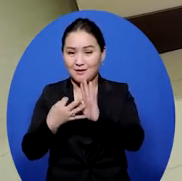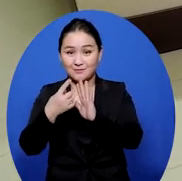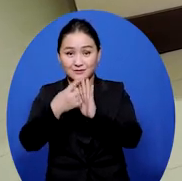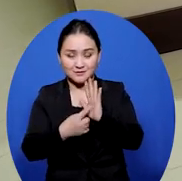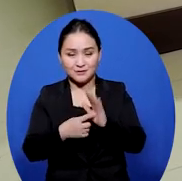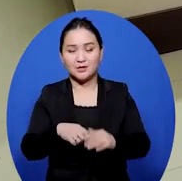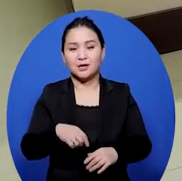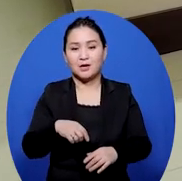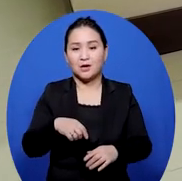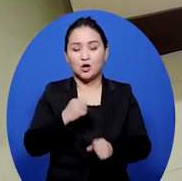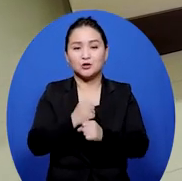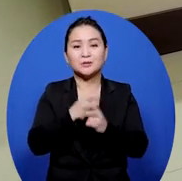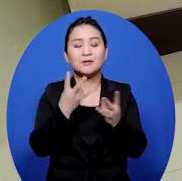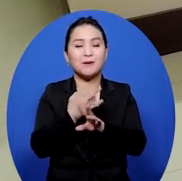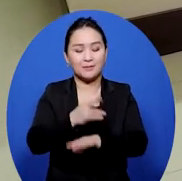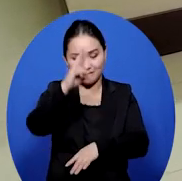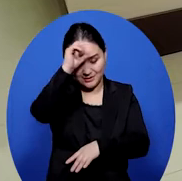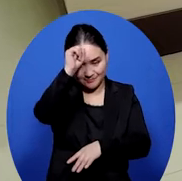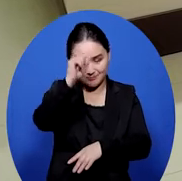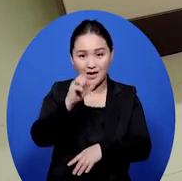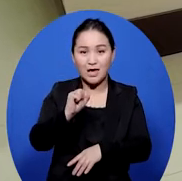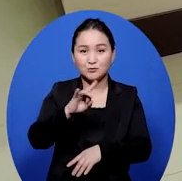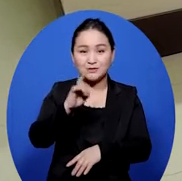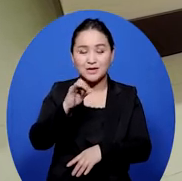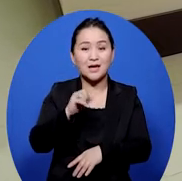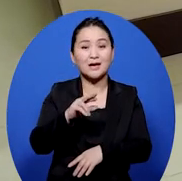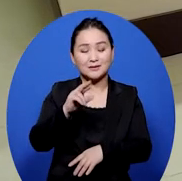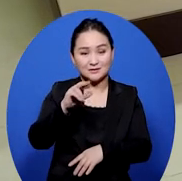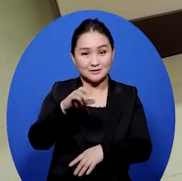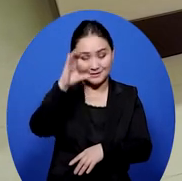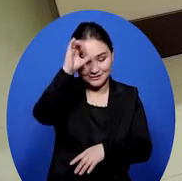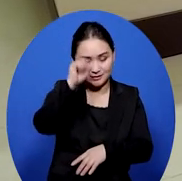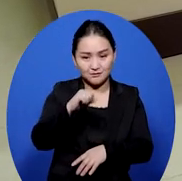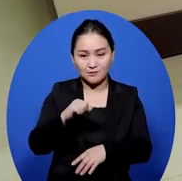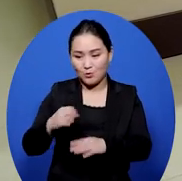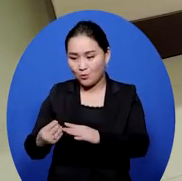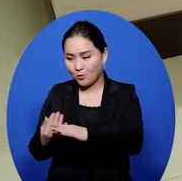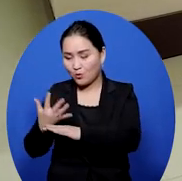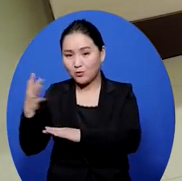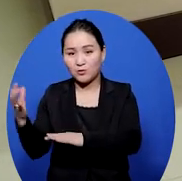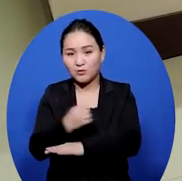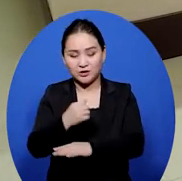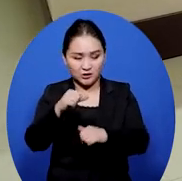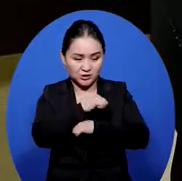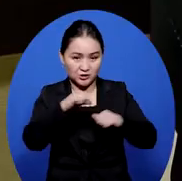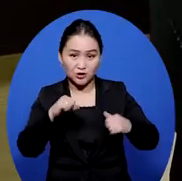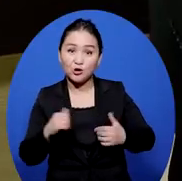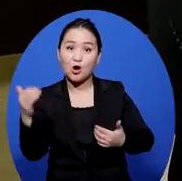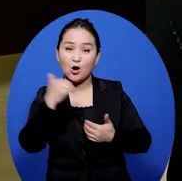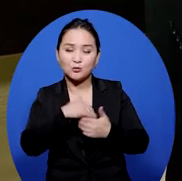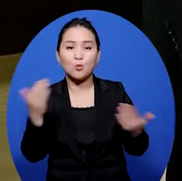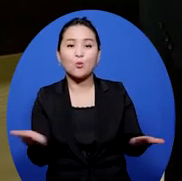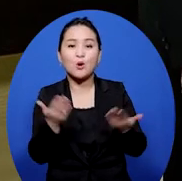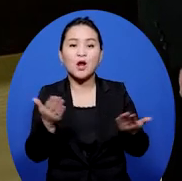хамгааллын яамны сайд, ариун зай сайд хөдөлмөрийн аж ахуйн газраас урвах сураалт нь хөдөлмөрийн эрхийн мэдхийн үйлчлэгийн хамуудыг иргэдэд оруулцуулах гэсэн